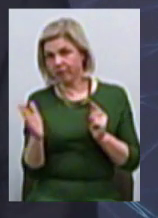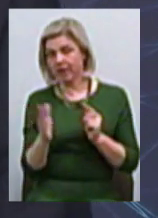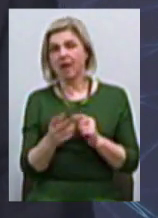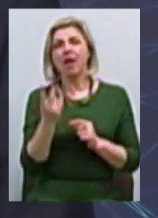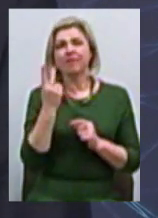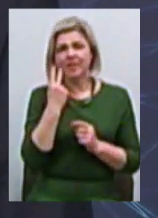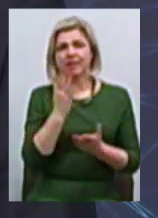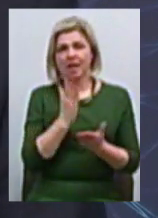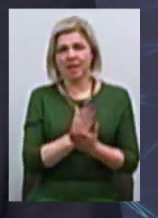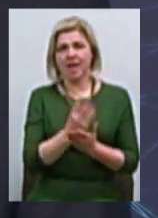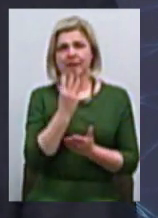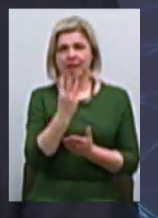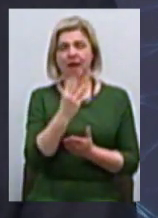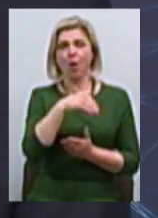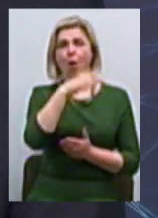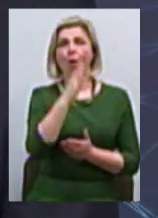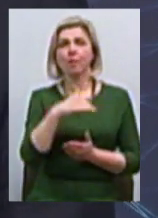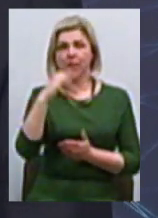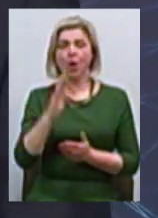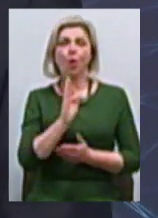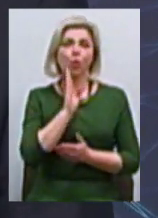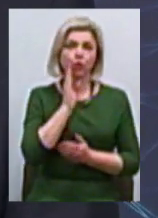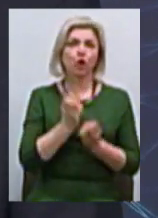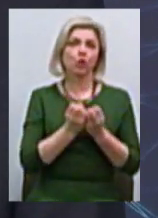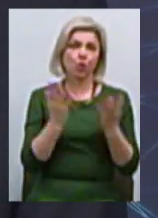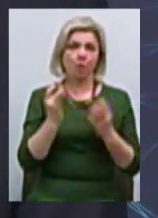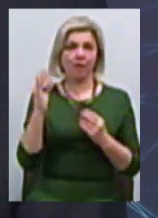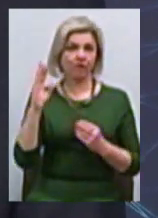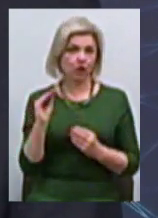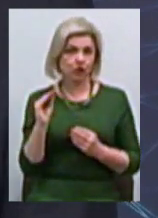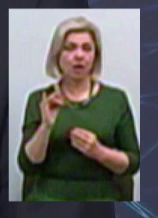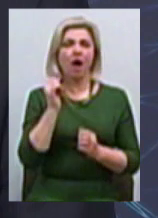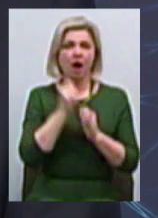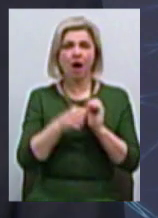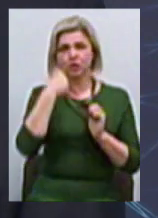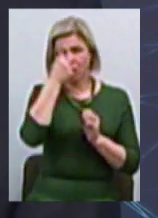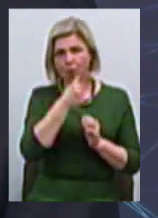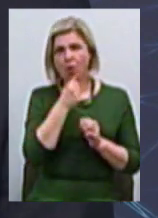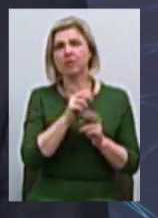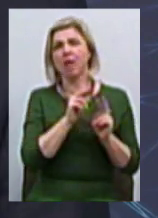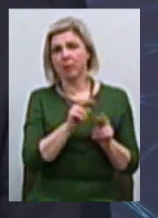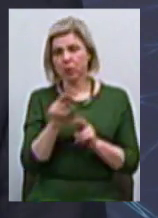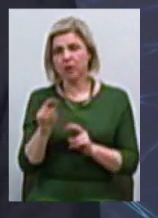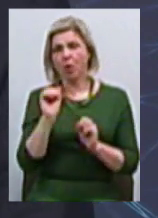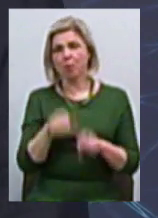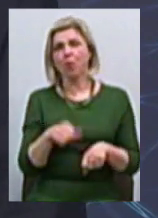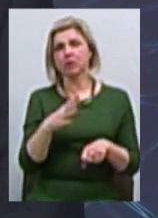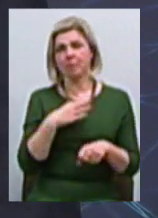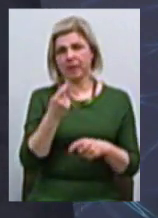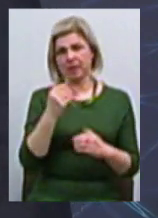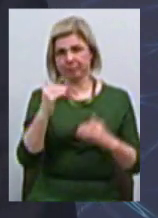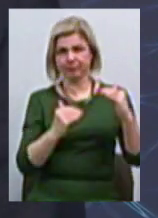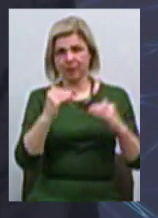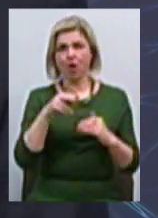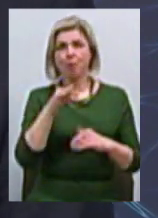так называемых, в явке утром, днем и вечером. Из года в год он наблюдается, может смещаться немножко по времени, но